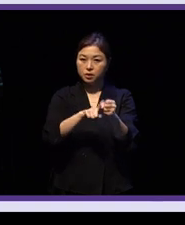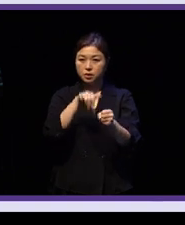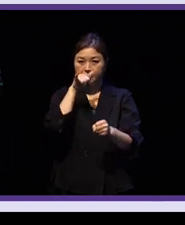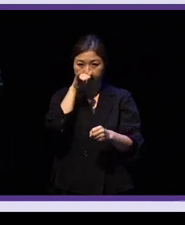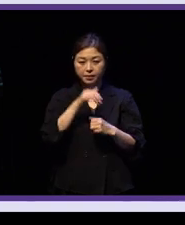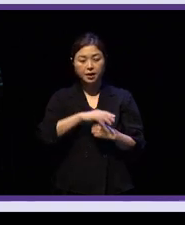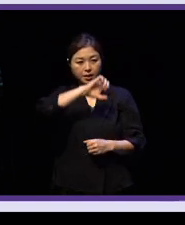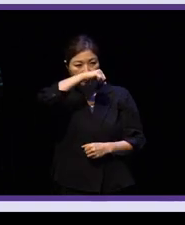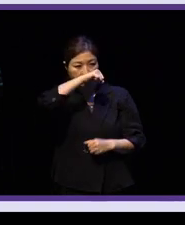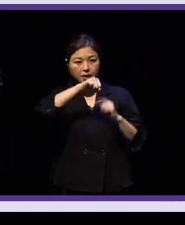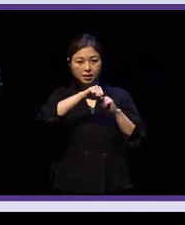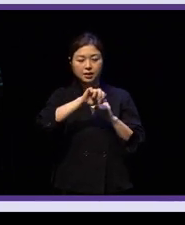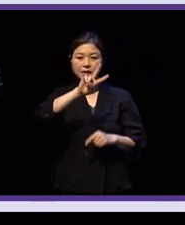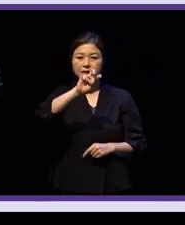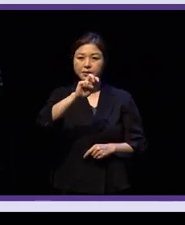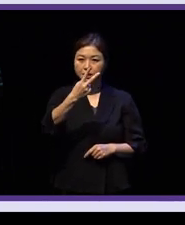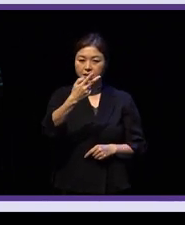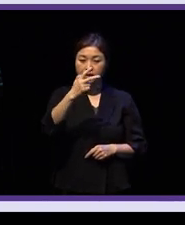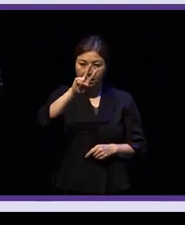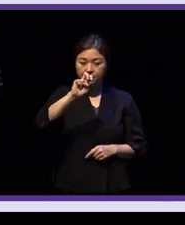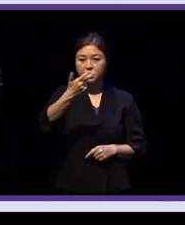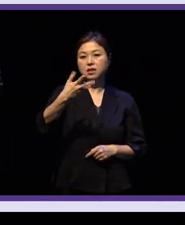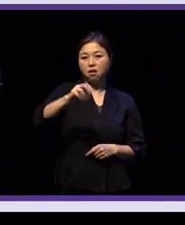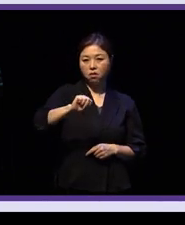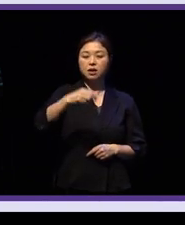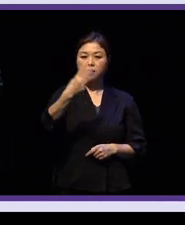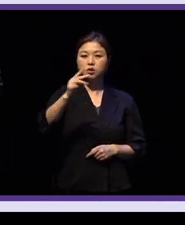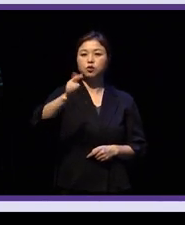사업이고 예산은 27억 3600만원입니다